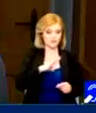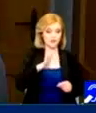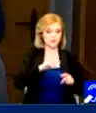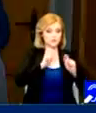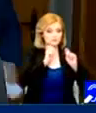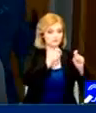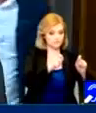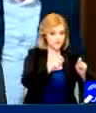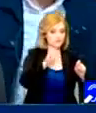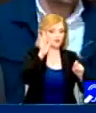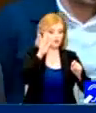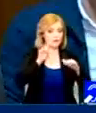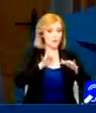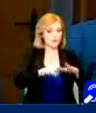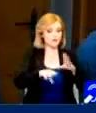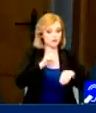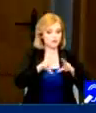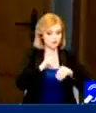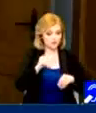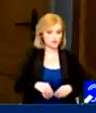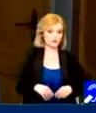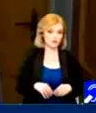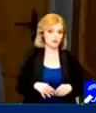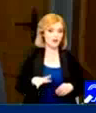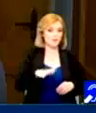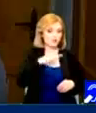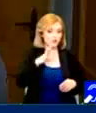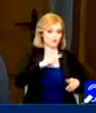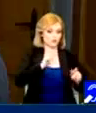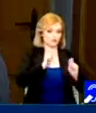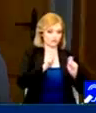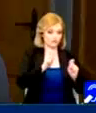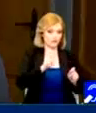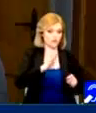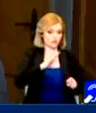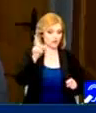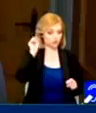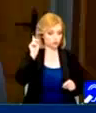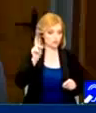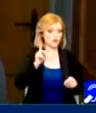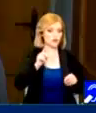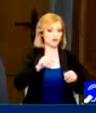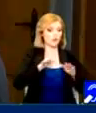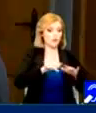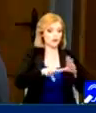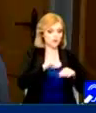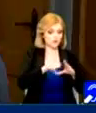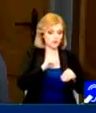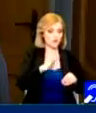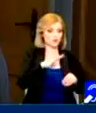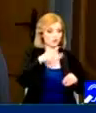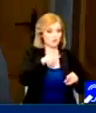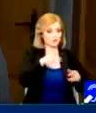donați în campania electorală, iar în multitudinea de donații care erau atunci în campania electorală pentru candidatul Maia